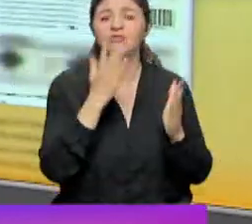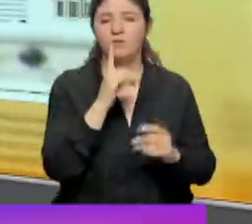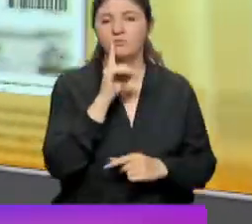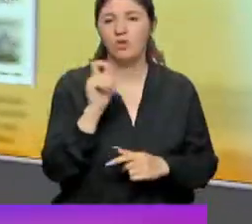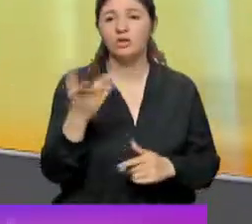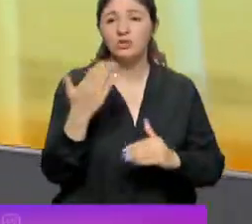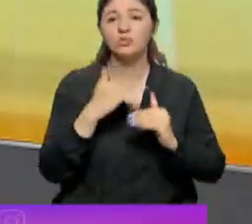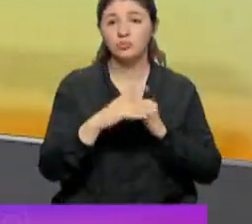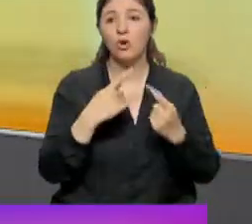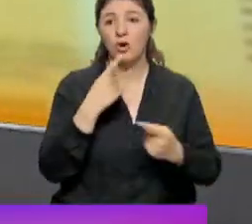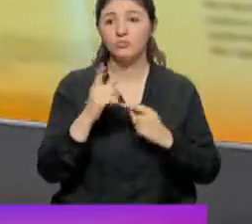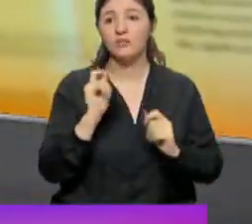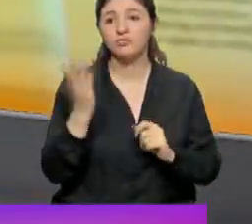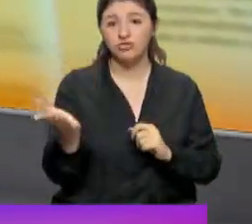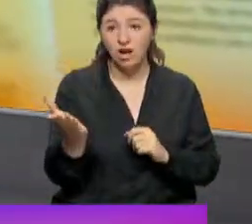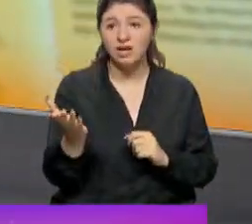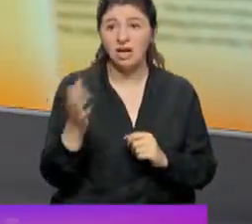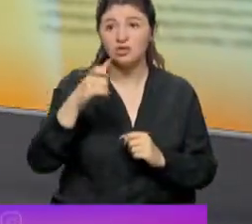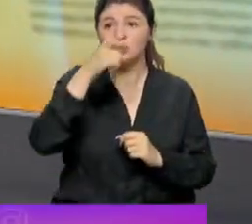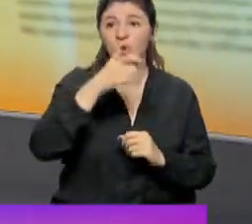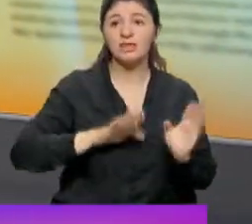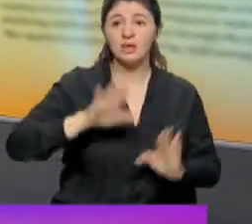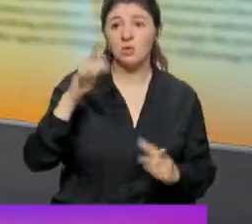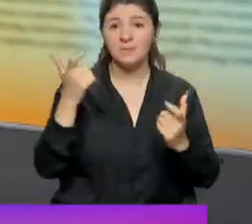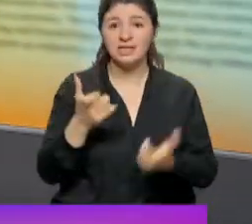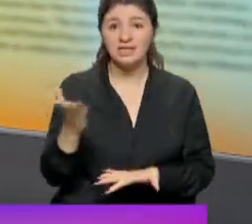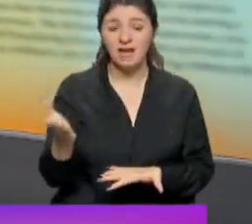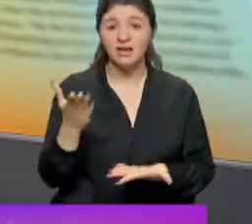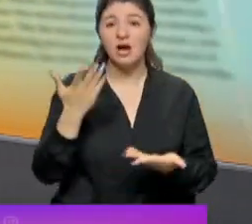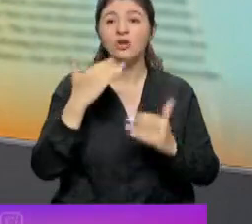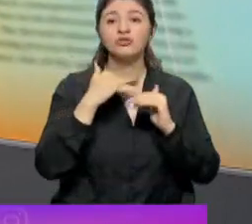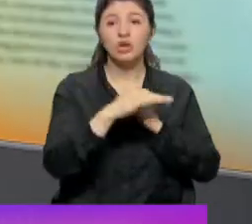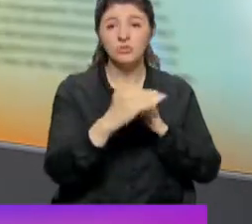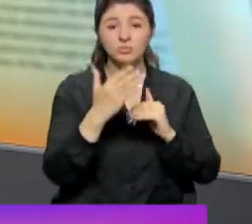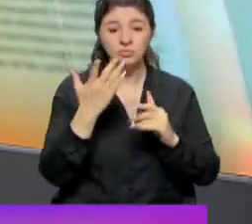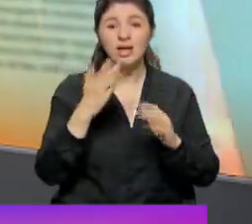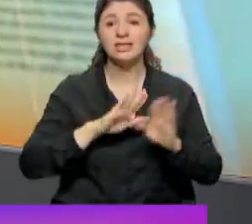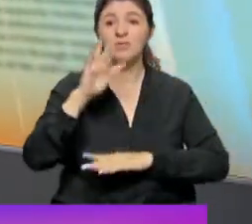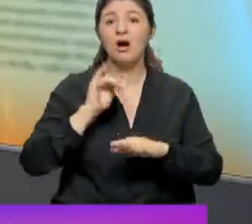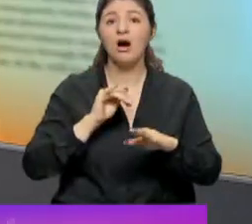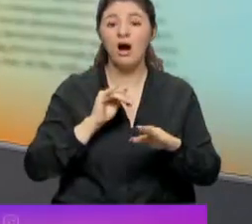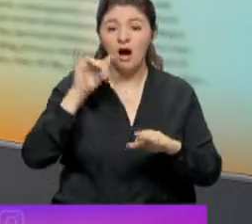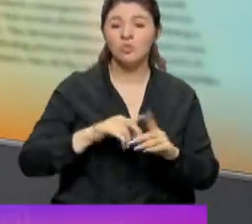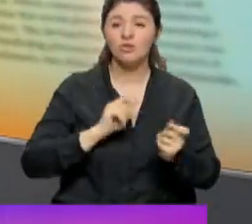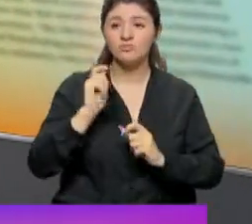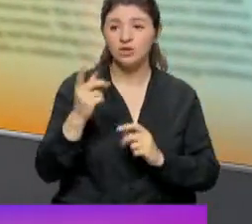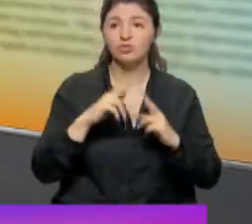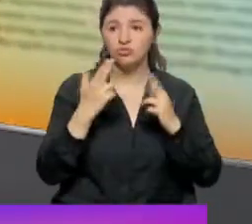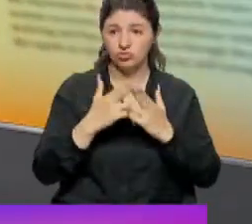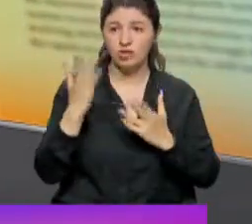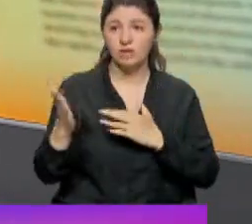Şile halkımız konuşacak Türkiye demokratik bir ülke halkımız demokratik hakları kullanacak Dünya